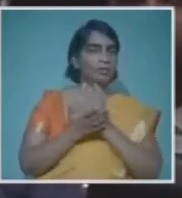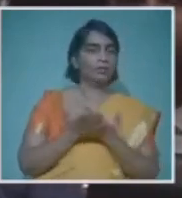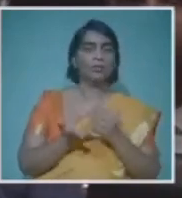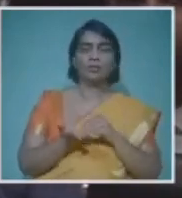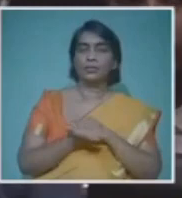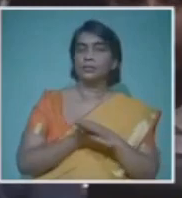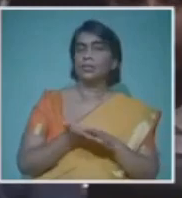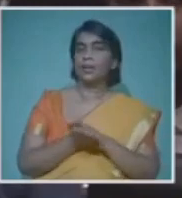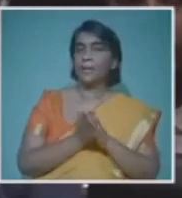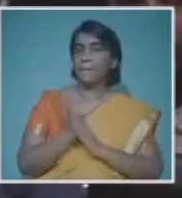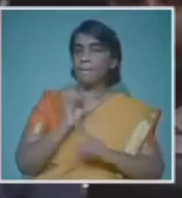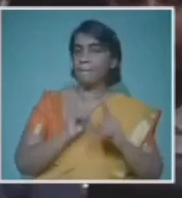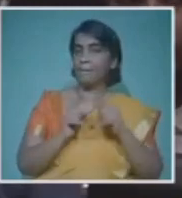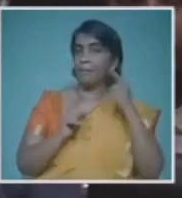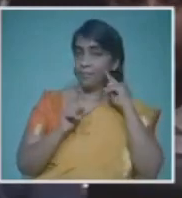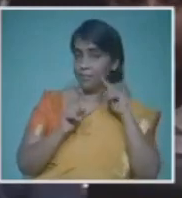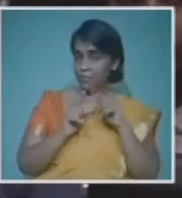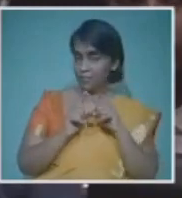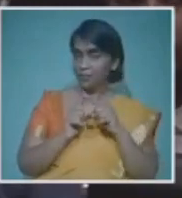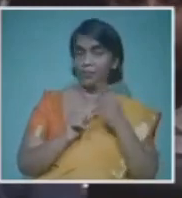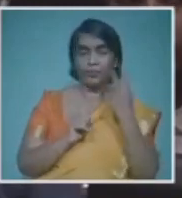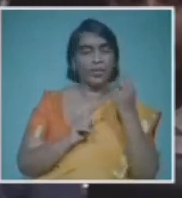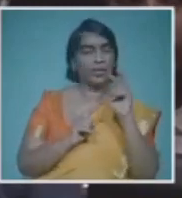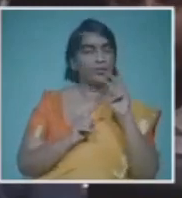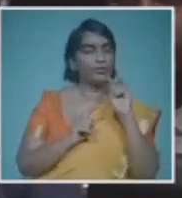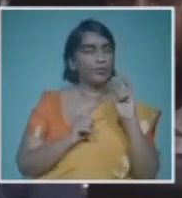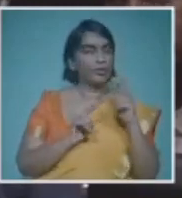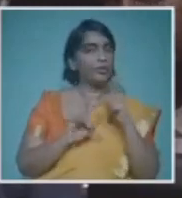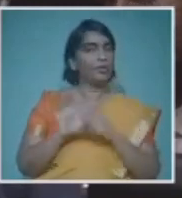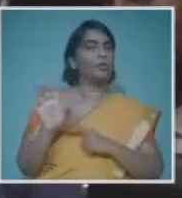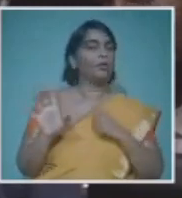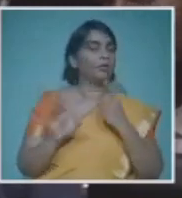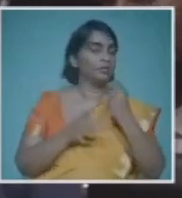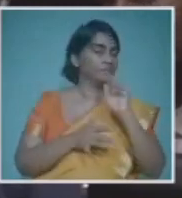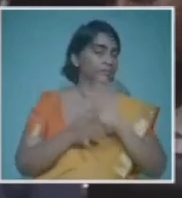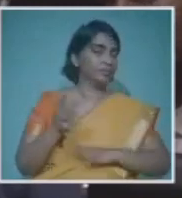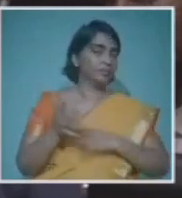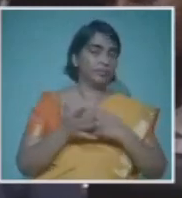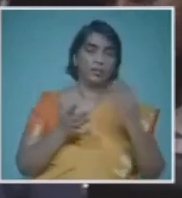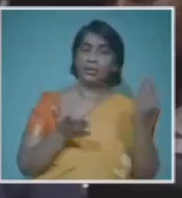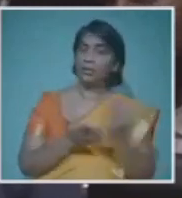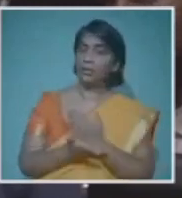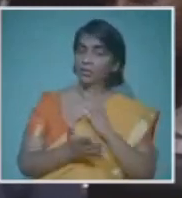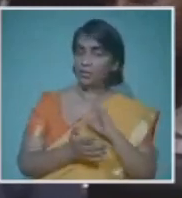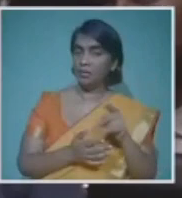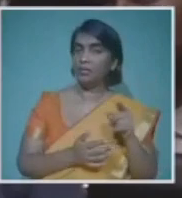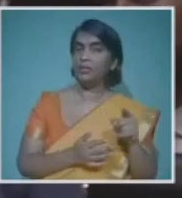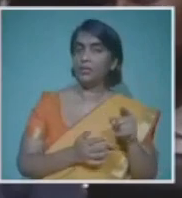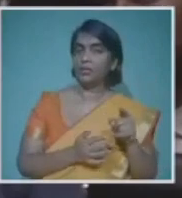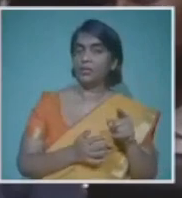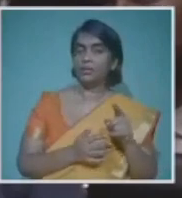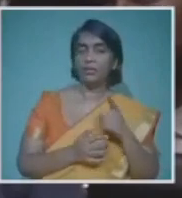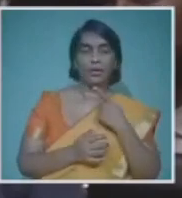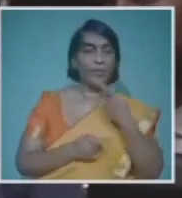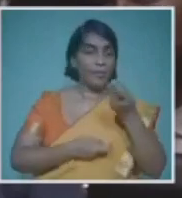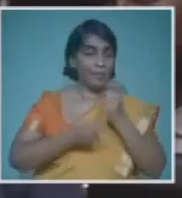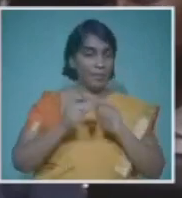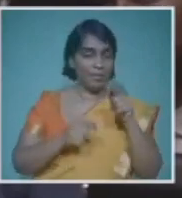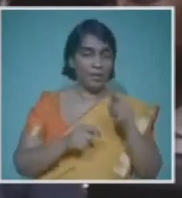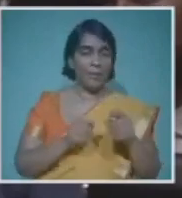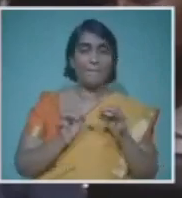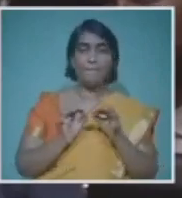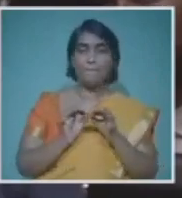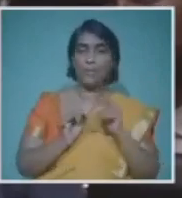ප්‍රතිසංස්කරණ අමාත්‍යාංශය සඳහා 2023 වසරට අයවැයෙන් වෙන් කරලා තියෙනවා පුනරාවර්තන වශයෙන්